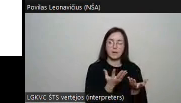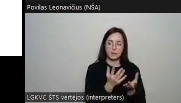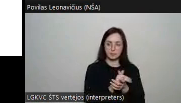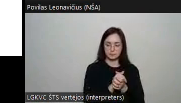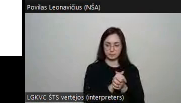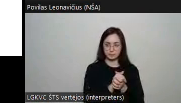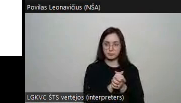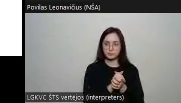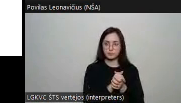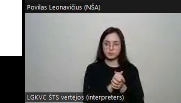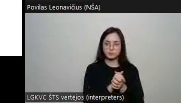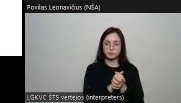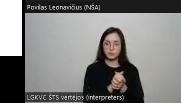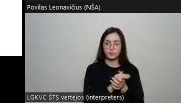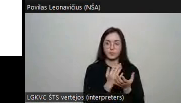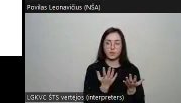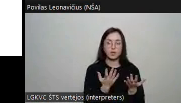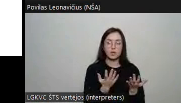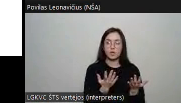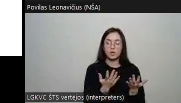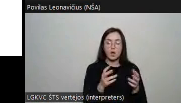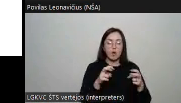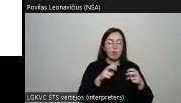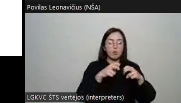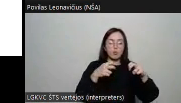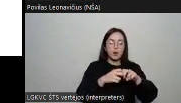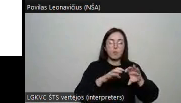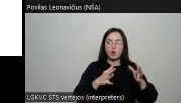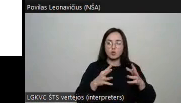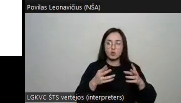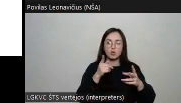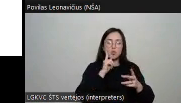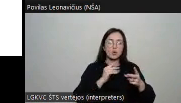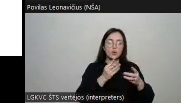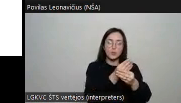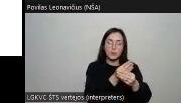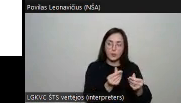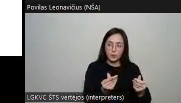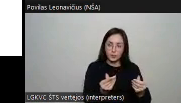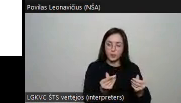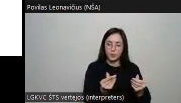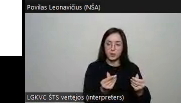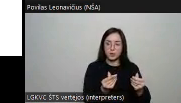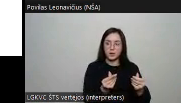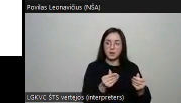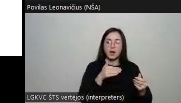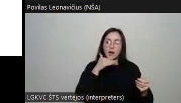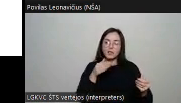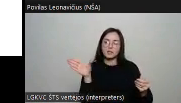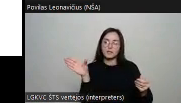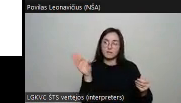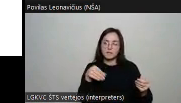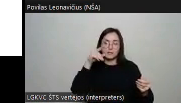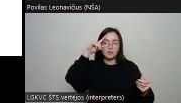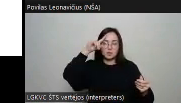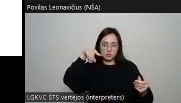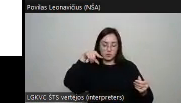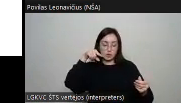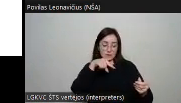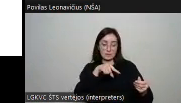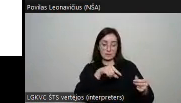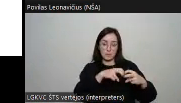grįsta. Fenomenas ten, kad jie kažkokią problemą sprendžia ir aiškiai visiems žinoma, kad tą